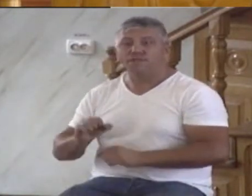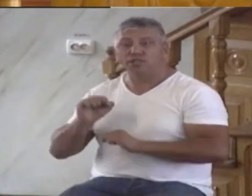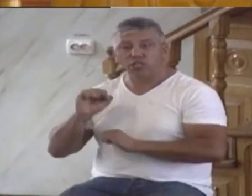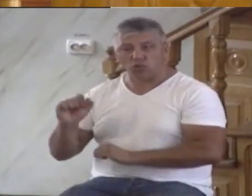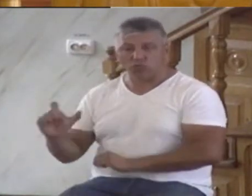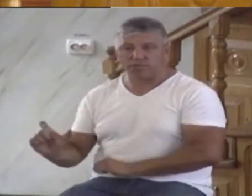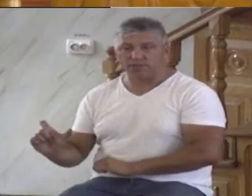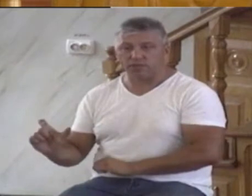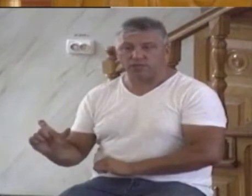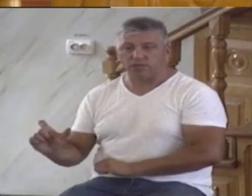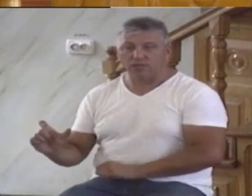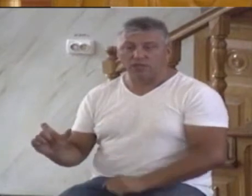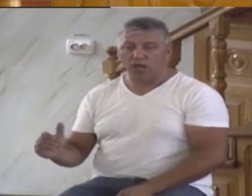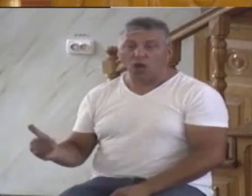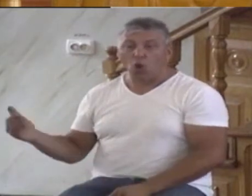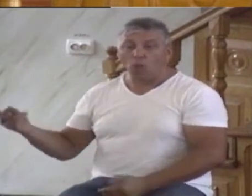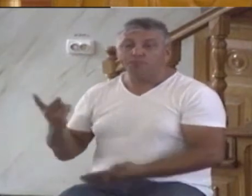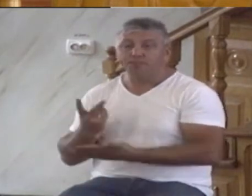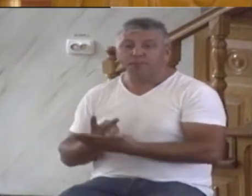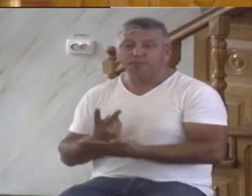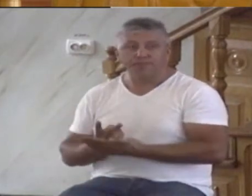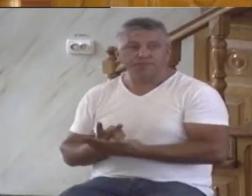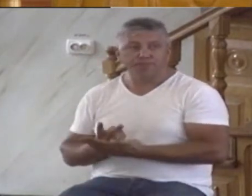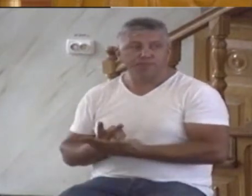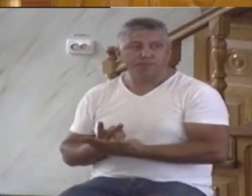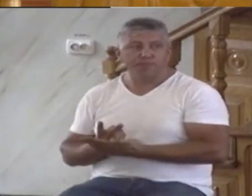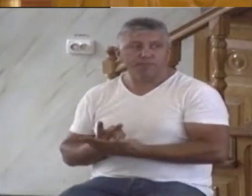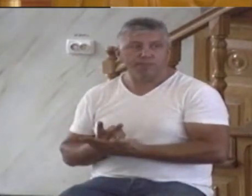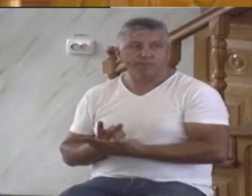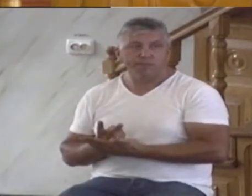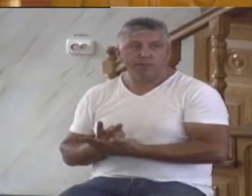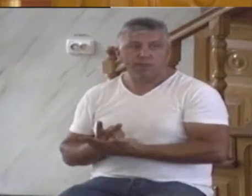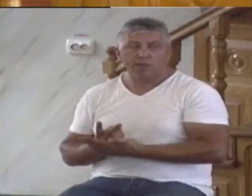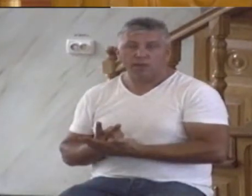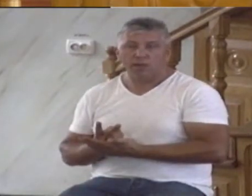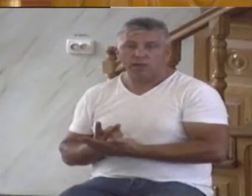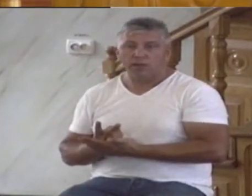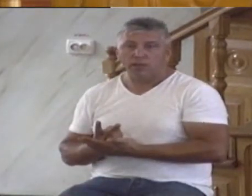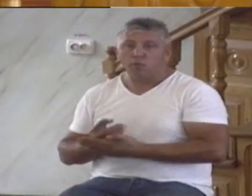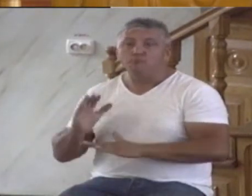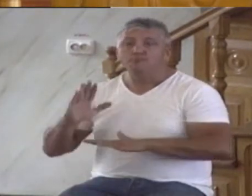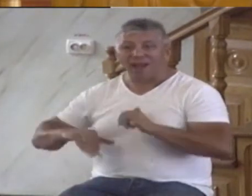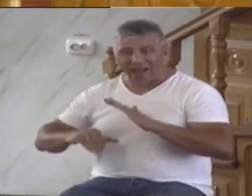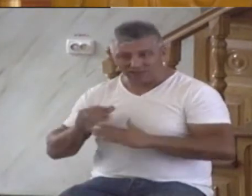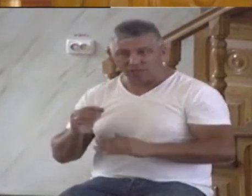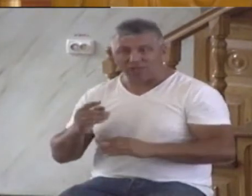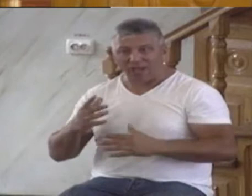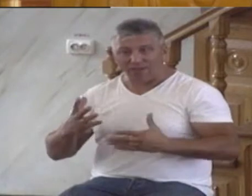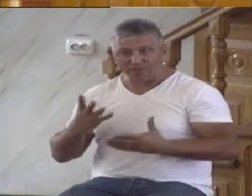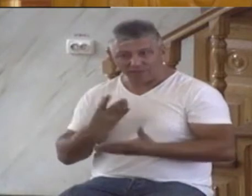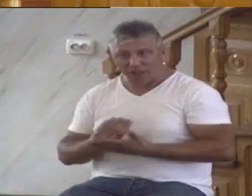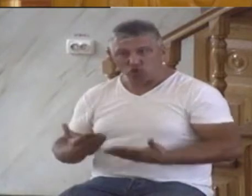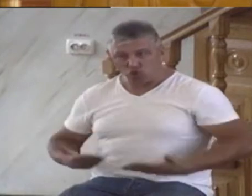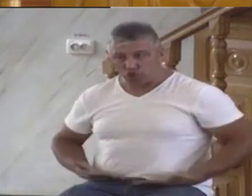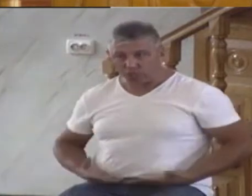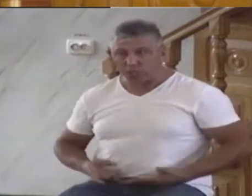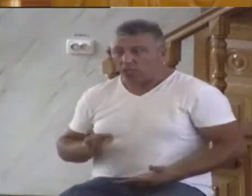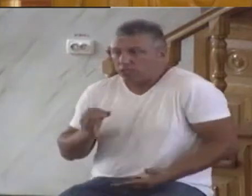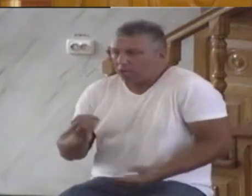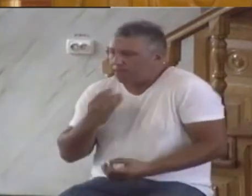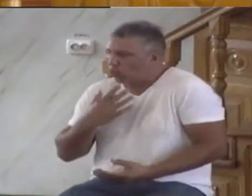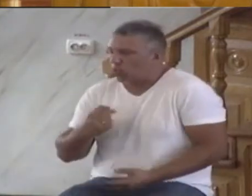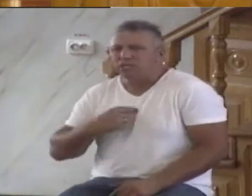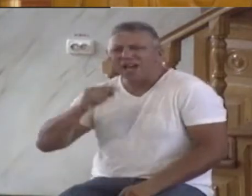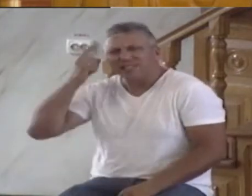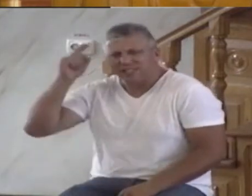Кроме этого, он явил подвиг в практике жизни. Не только в своих убеждениях, не только в